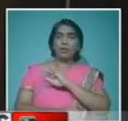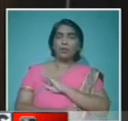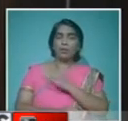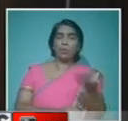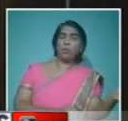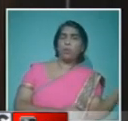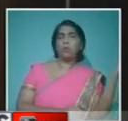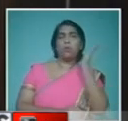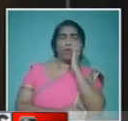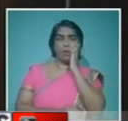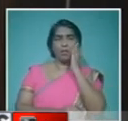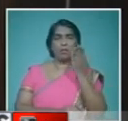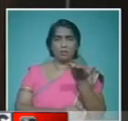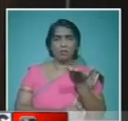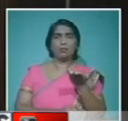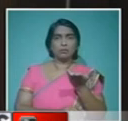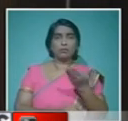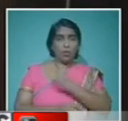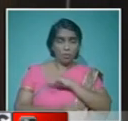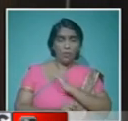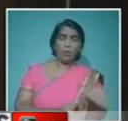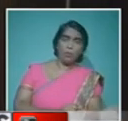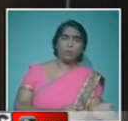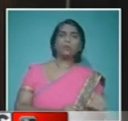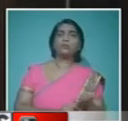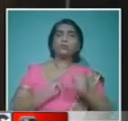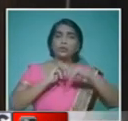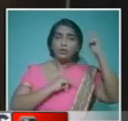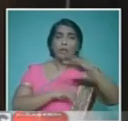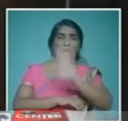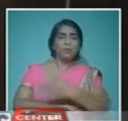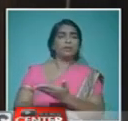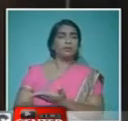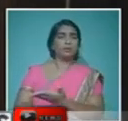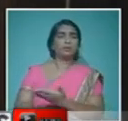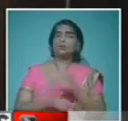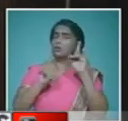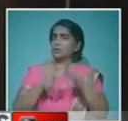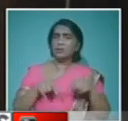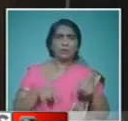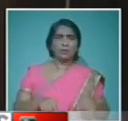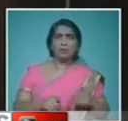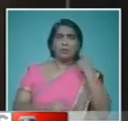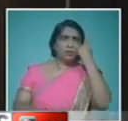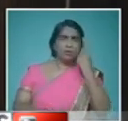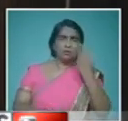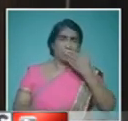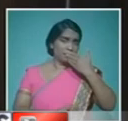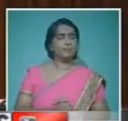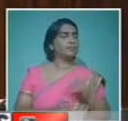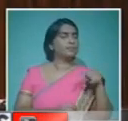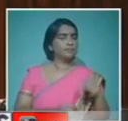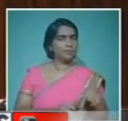ගහන බැමිණිගල්ල පන්සලේ හාමුදුරුවන්ට. ඒ ගහන්නෙත් මේ මේ විශ්වවිද්‍යාල ශිෂ්‍යෙක්. ඉතින් අද මං හිතන්නේ උගත්කමයි බුද්ධිමත්කමයි කියන